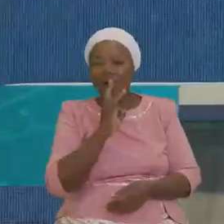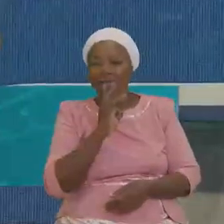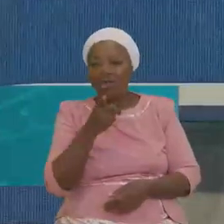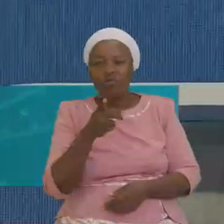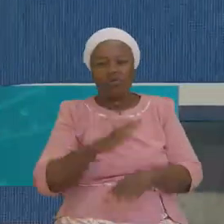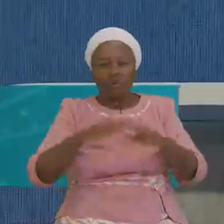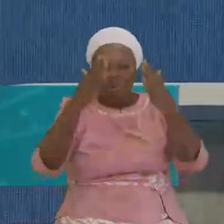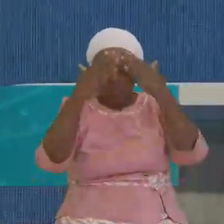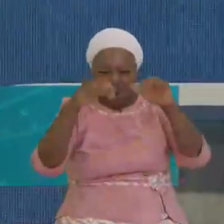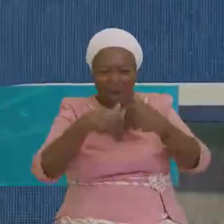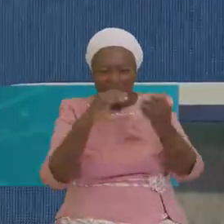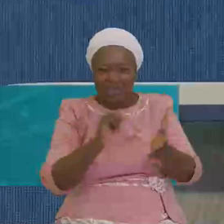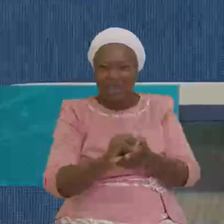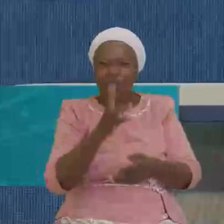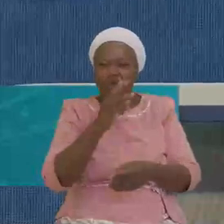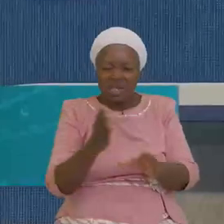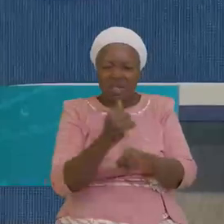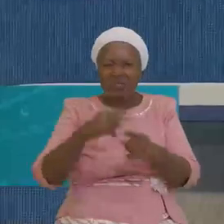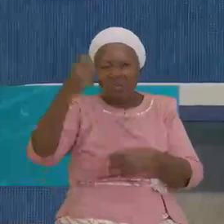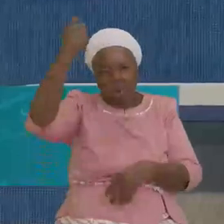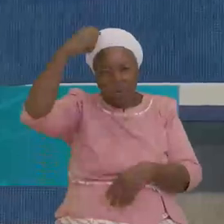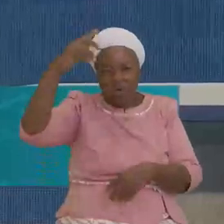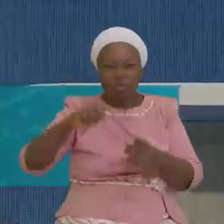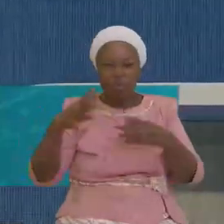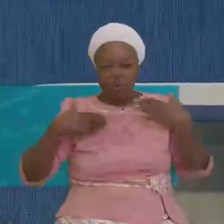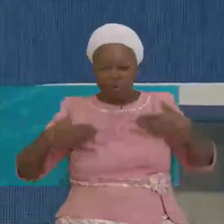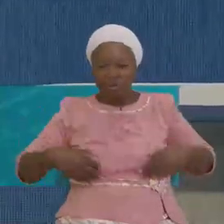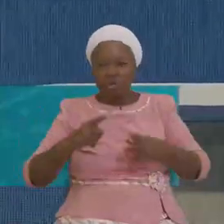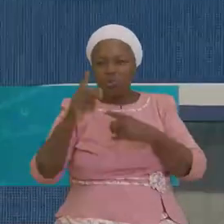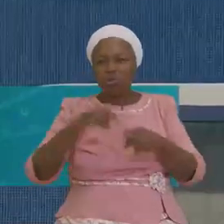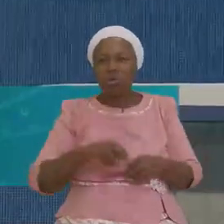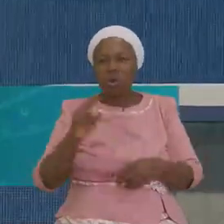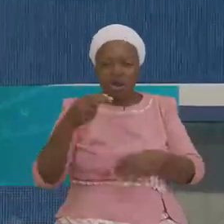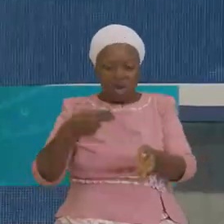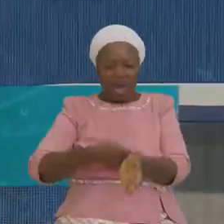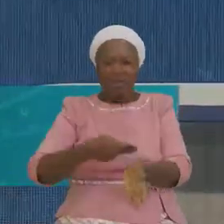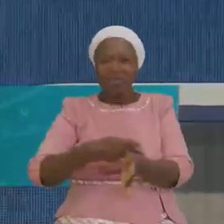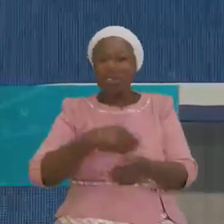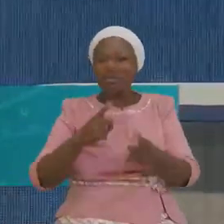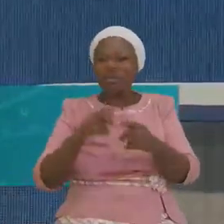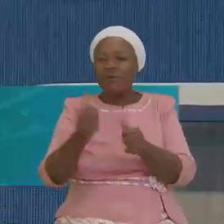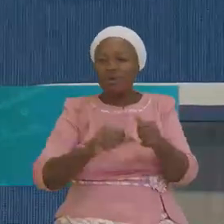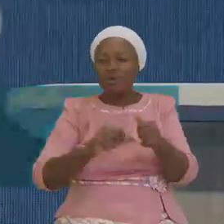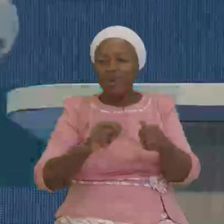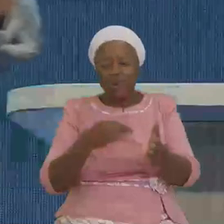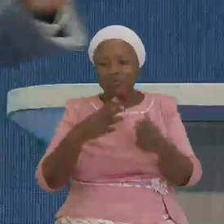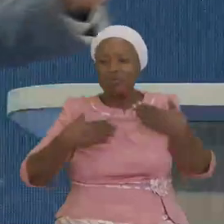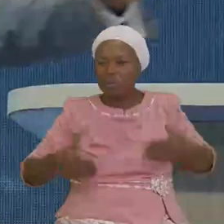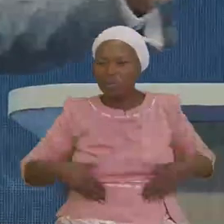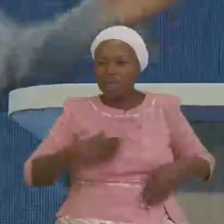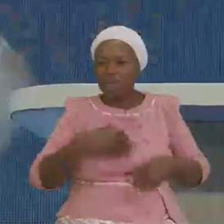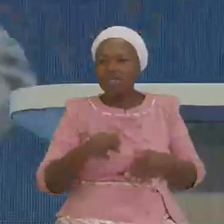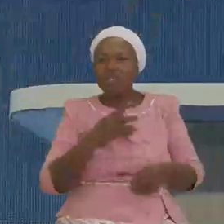Vous avez soif, vous buvez de l'eau. Vous ne savez pas comment l'eau va au cerveau,